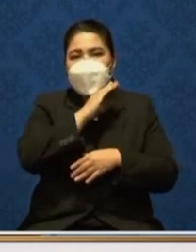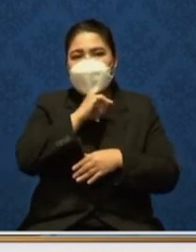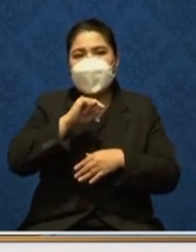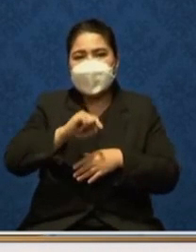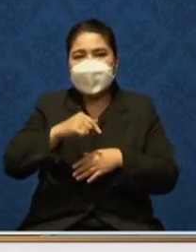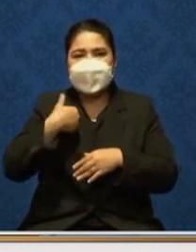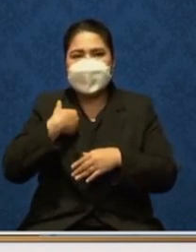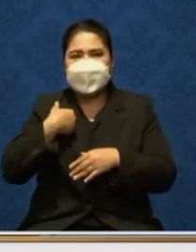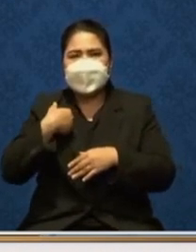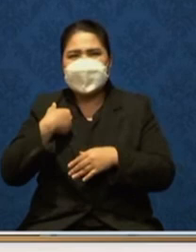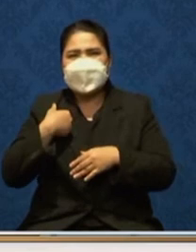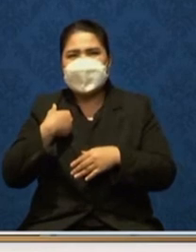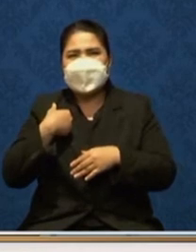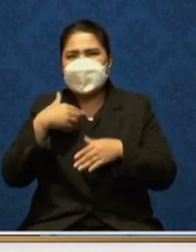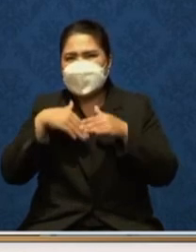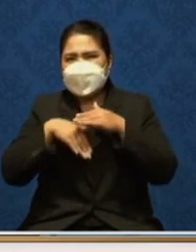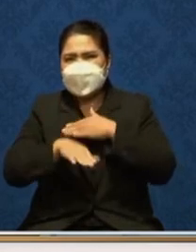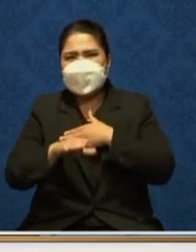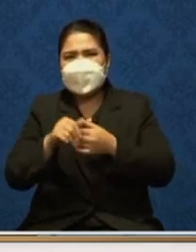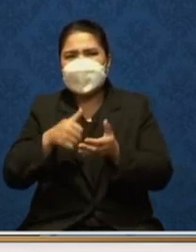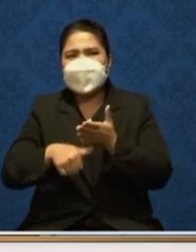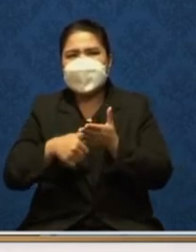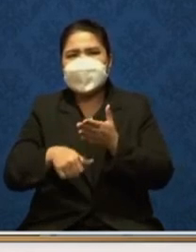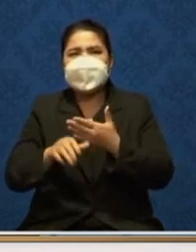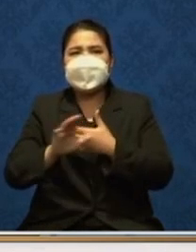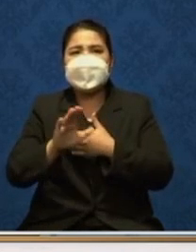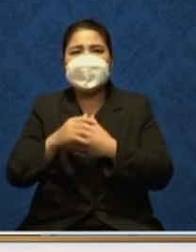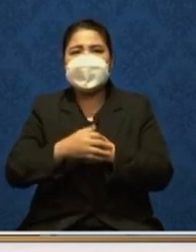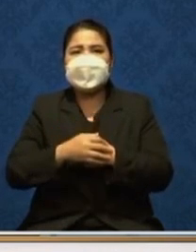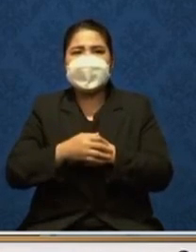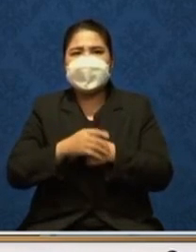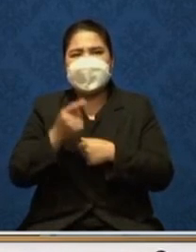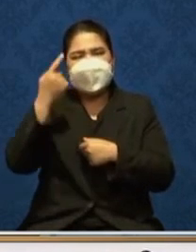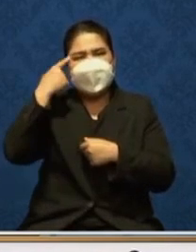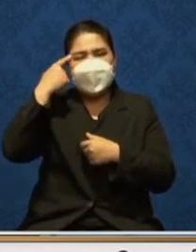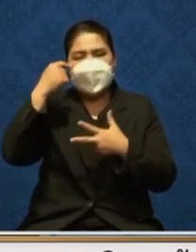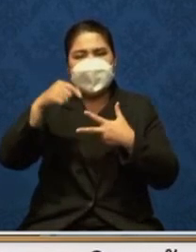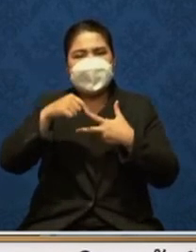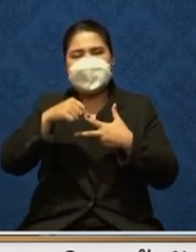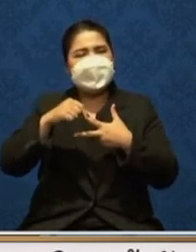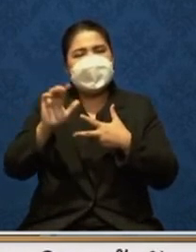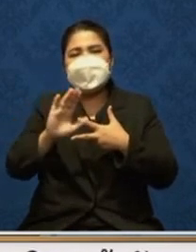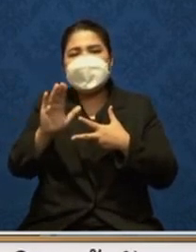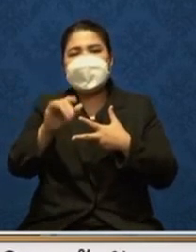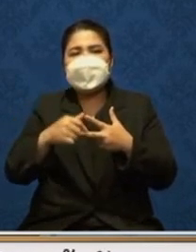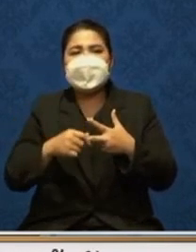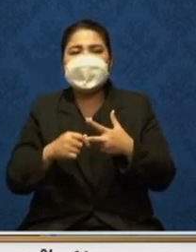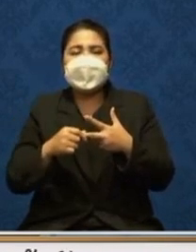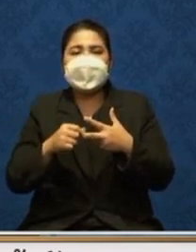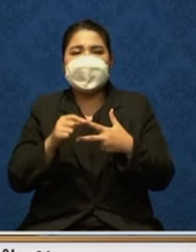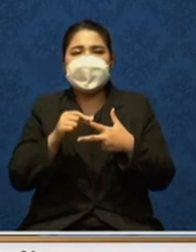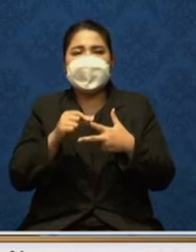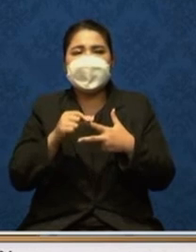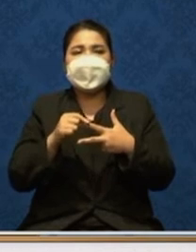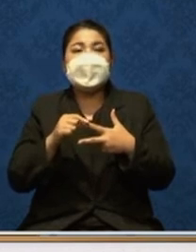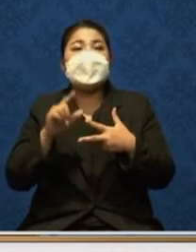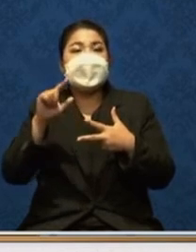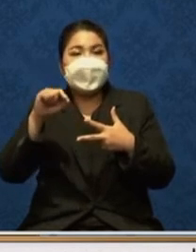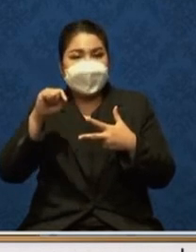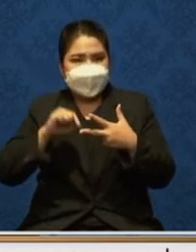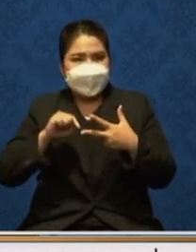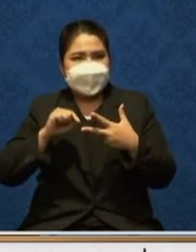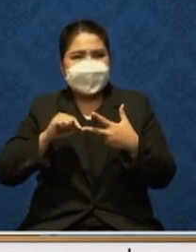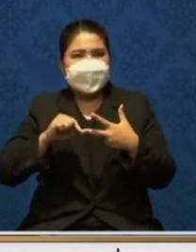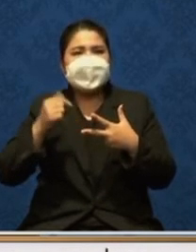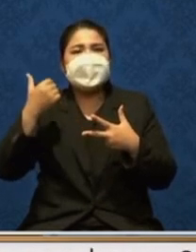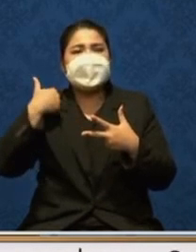เป็ไปไมได้ครั คนระดบท่านไม่นาจะตายน้ำตื่นแบบนี้ครั มัดูสาพเราเกินไปดังนั้นผมคิดว่าเหลืออยู่กรณีเดี